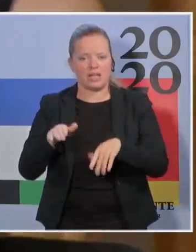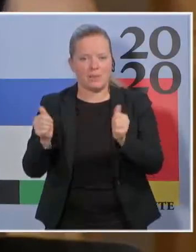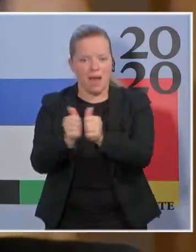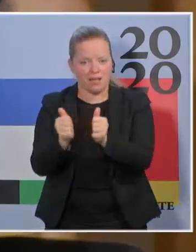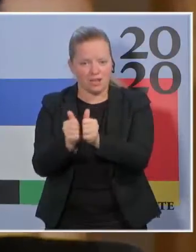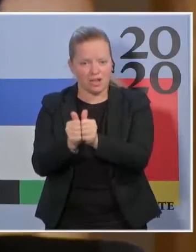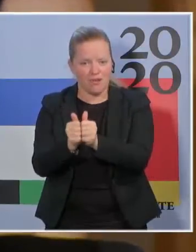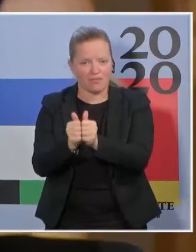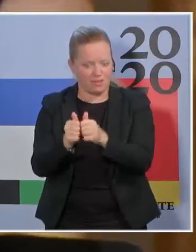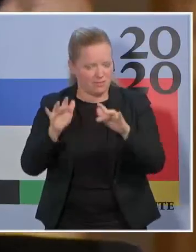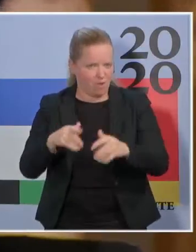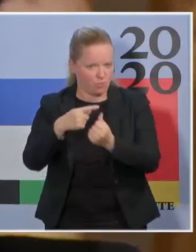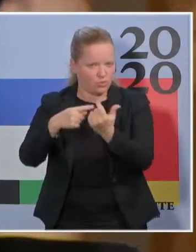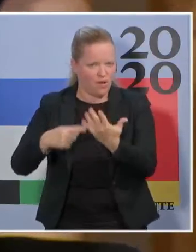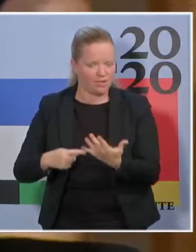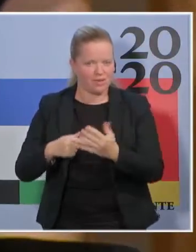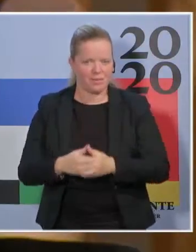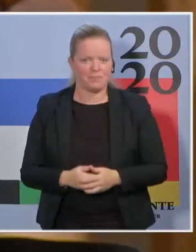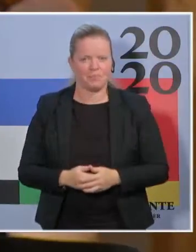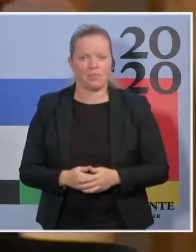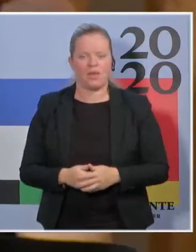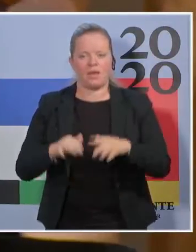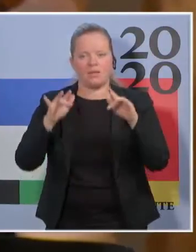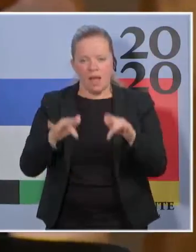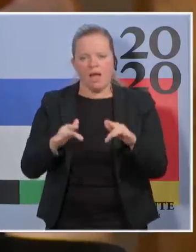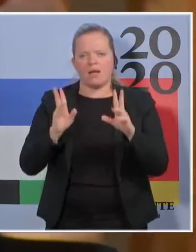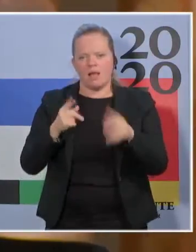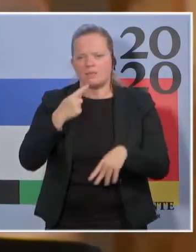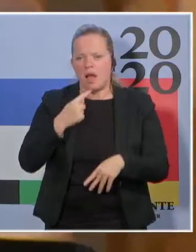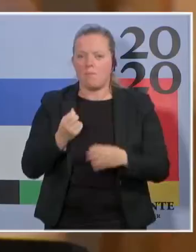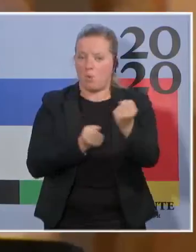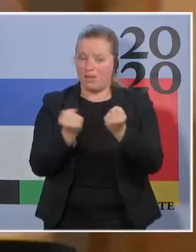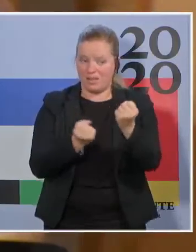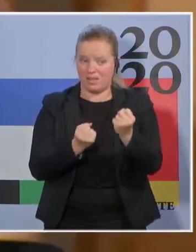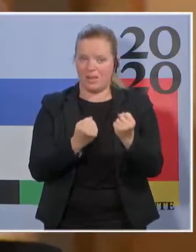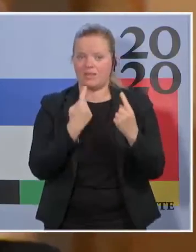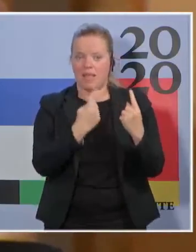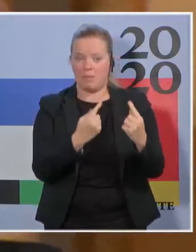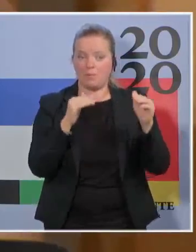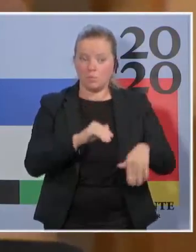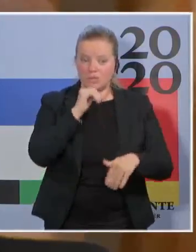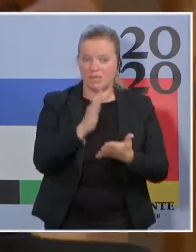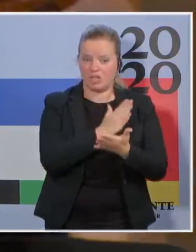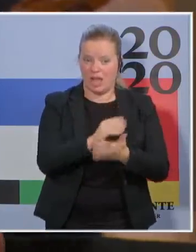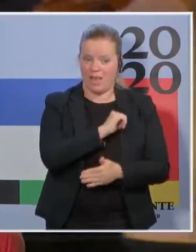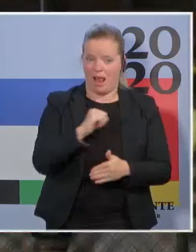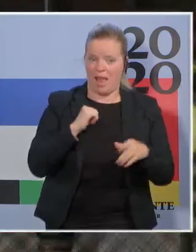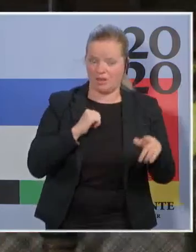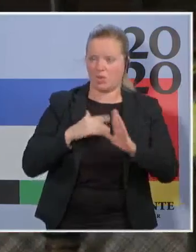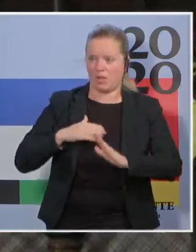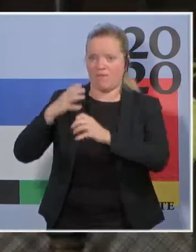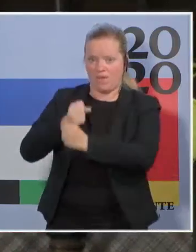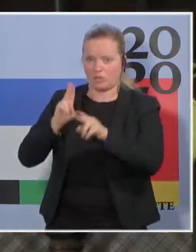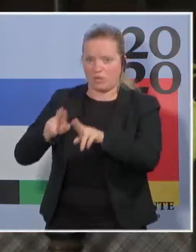jetzt sagen könnte, der Politik ist es vielleicht ganz recht, wenn sie das nicht selber entscheiden muss, sondern dem Verfassungsgerichtshof überlässt. Ja,